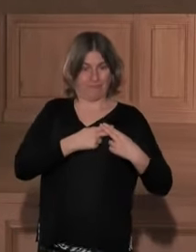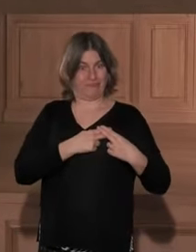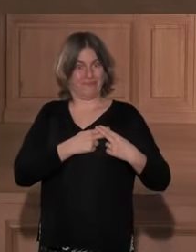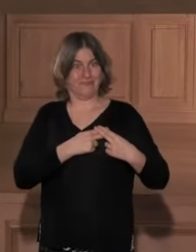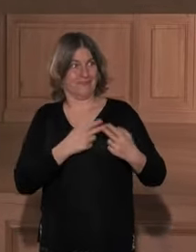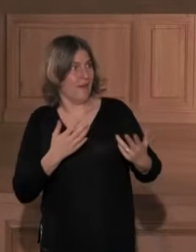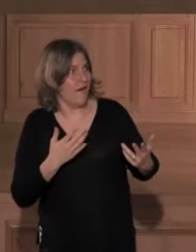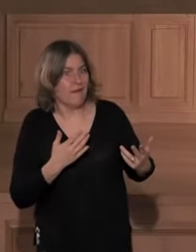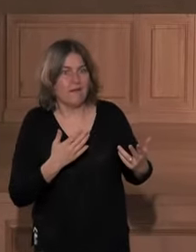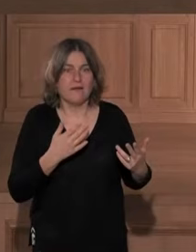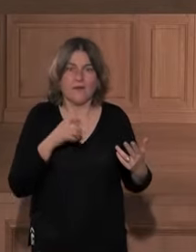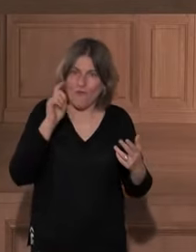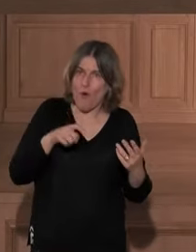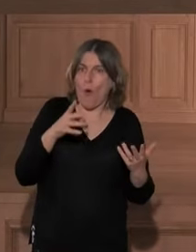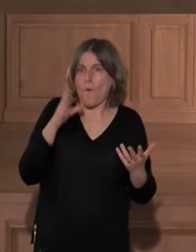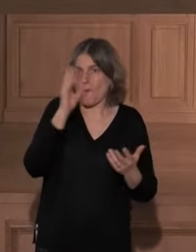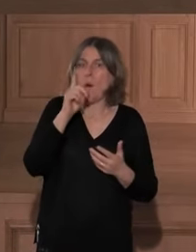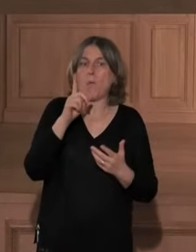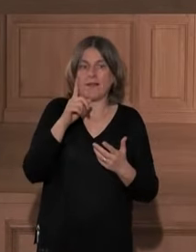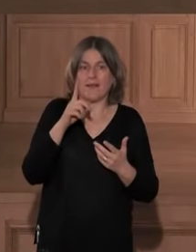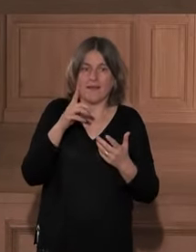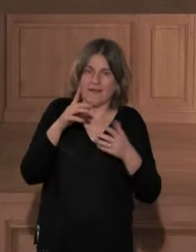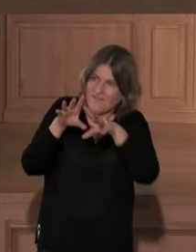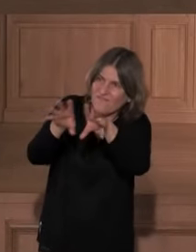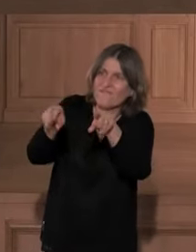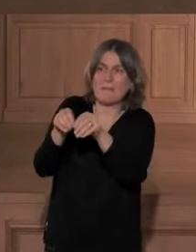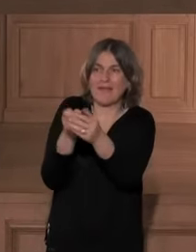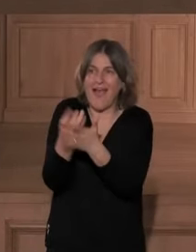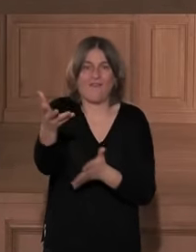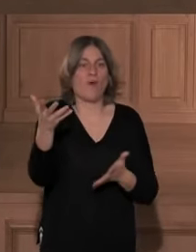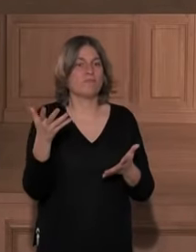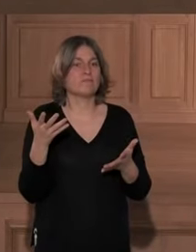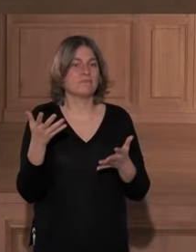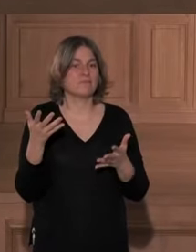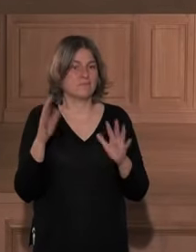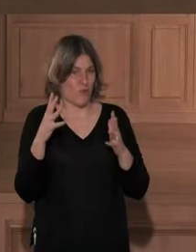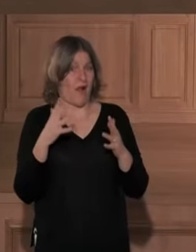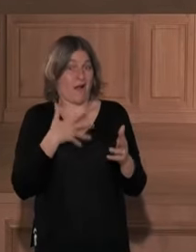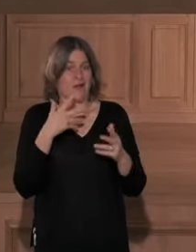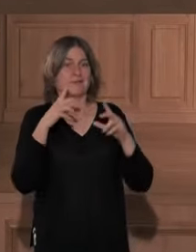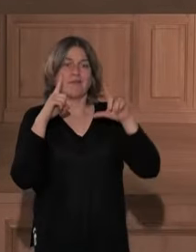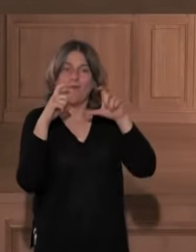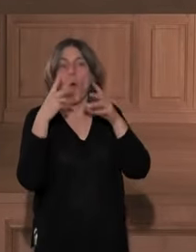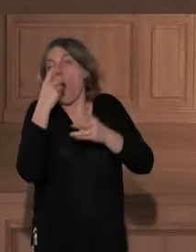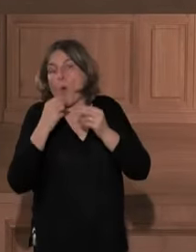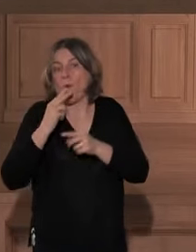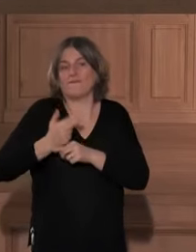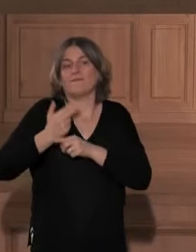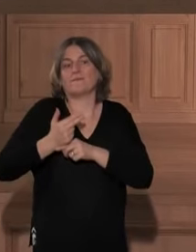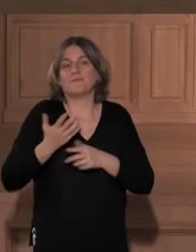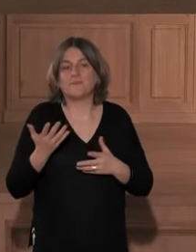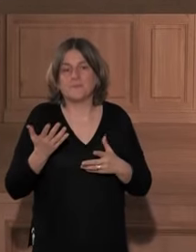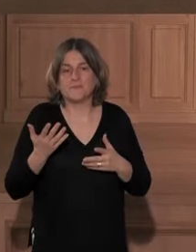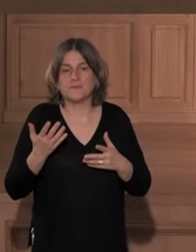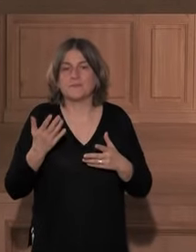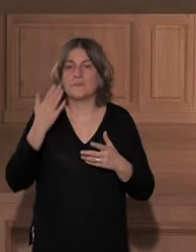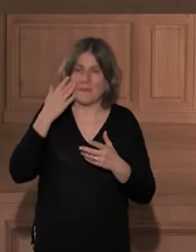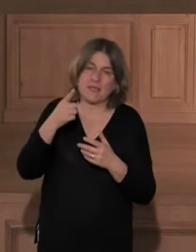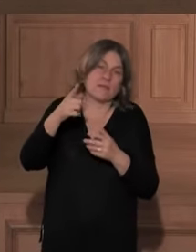vous voulez, voilà, dans ça, on pense beaucoup aux familles. Mais pour nous, la famille, évidemment, c'est le sujet principal. Sinon, on se